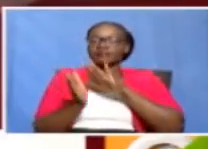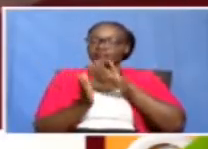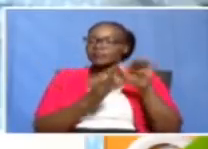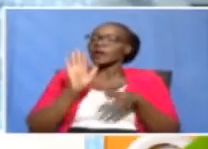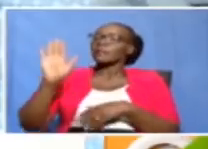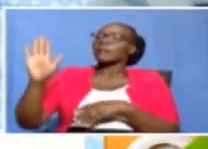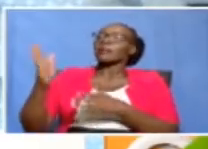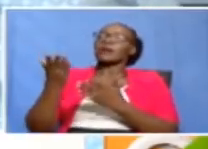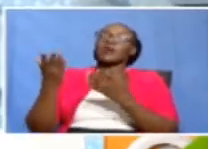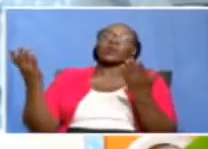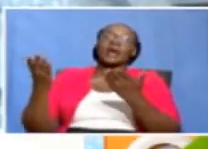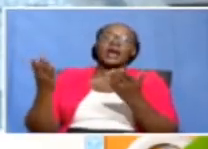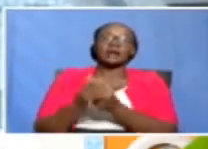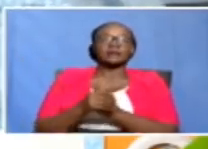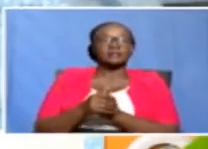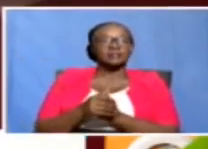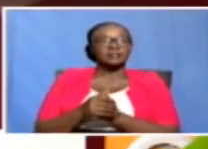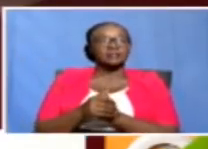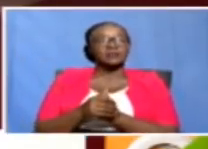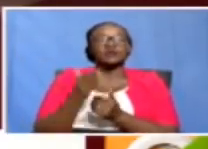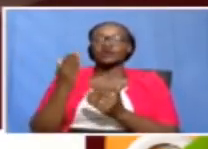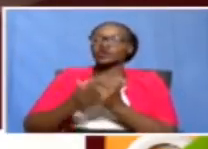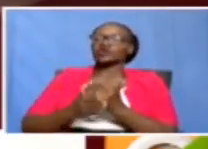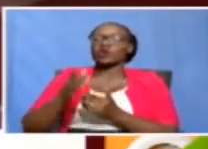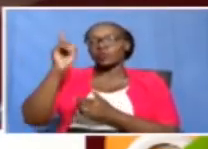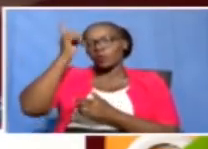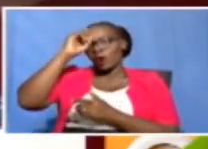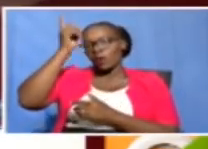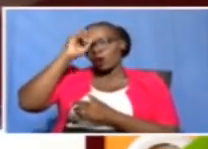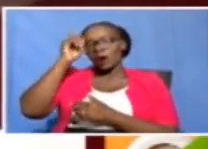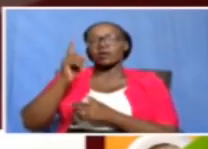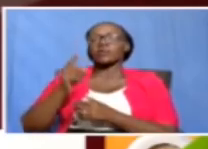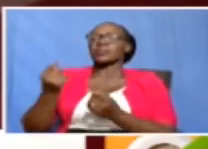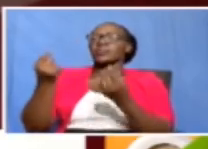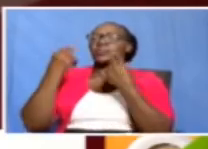watueleze, wawache fitina. Na hawawezi kunitisha,